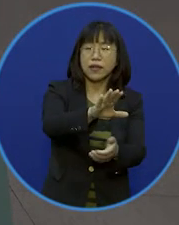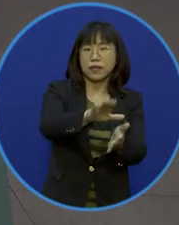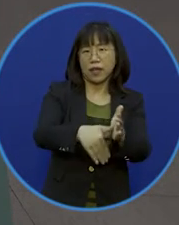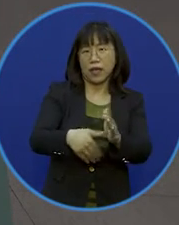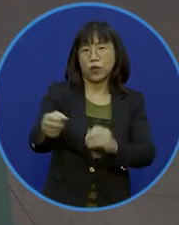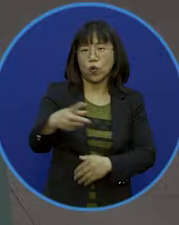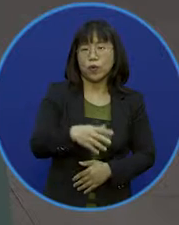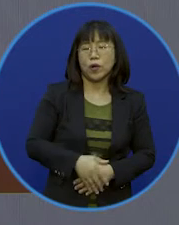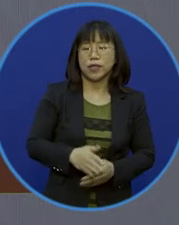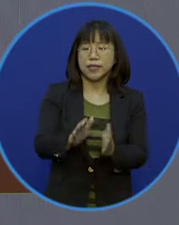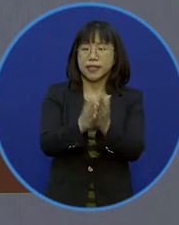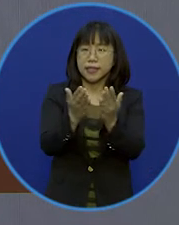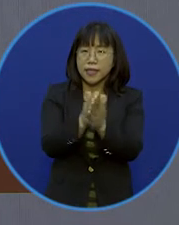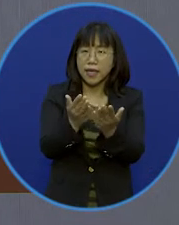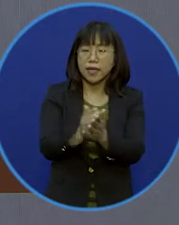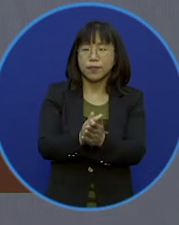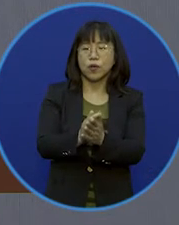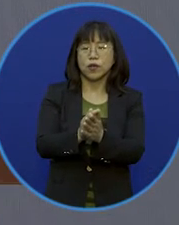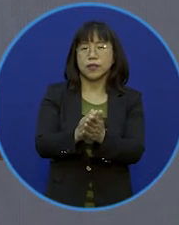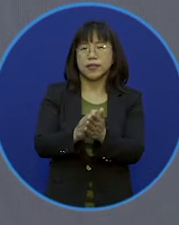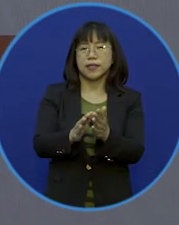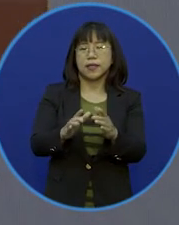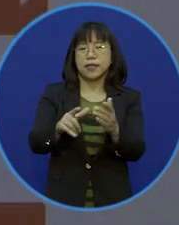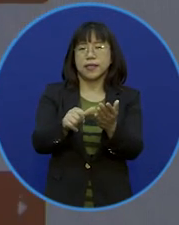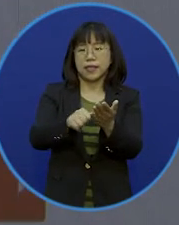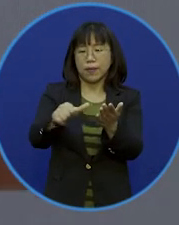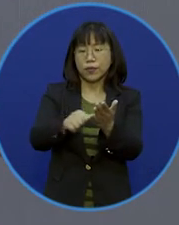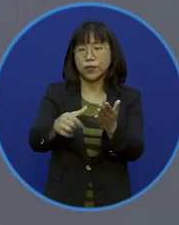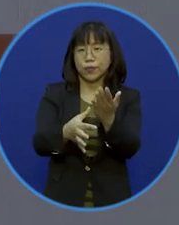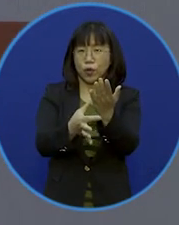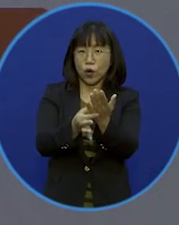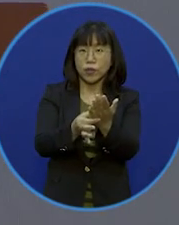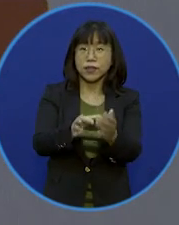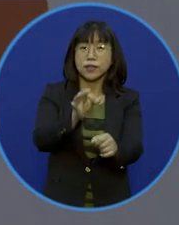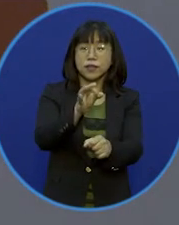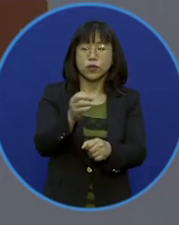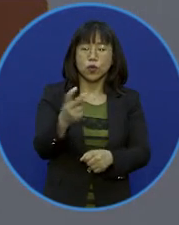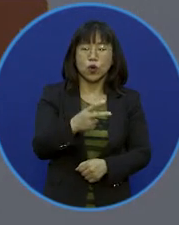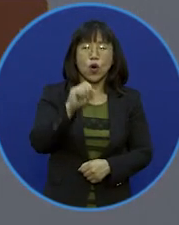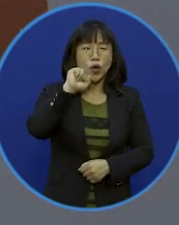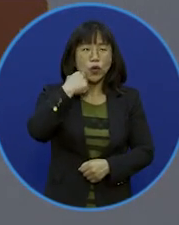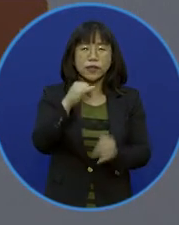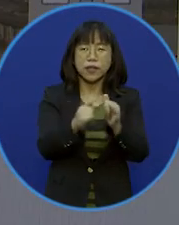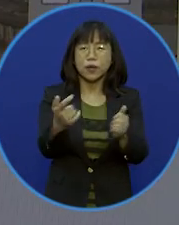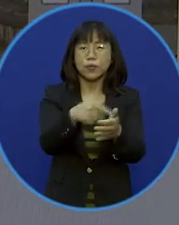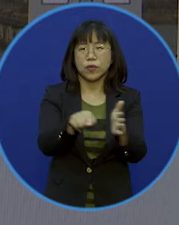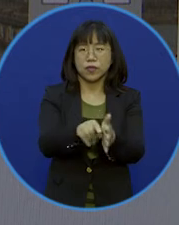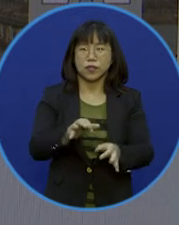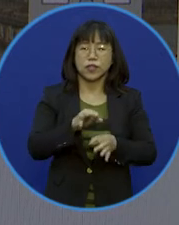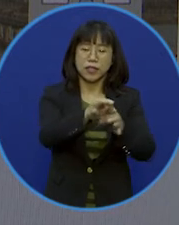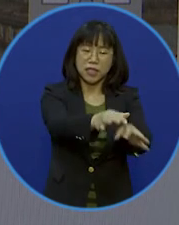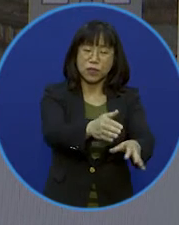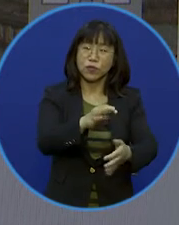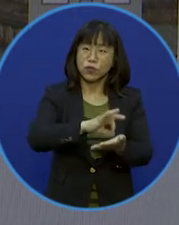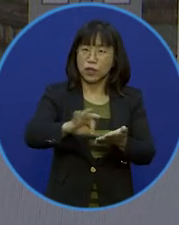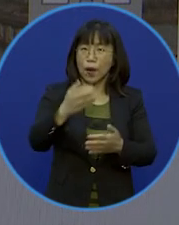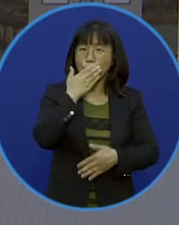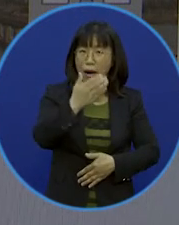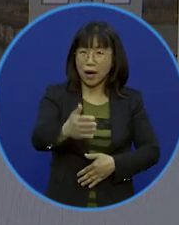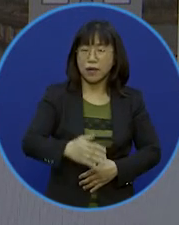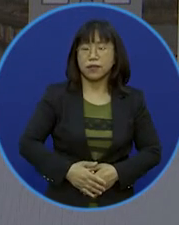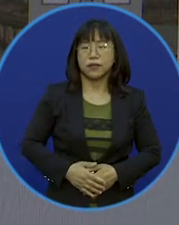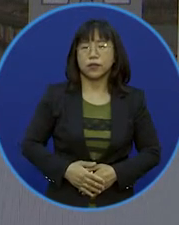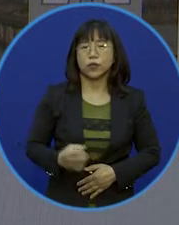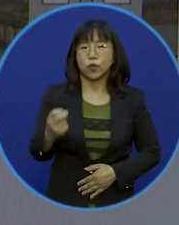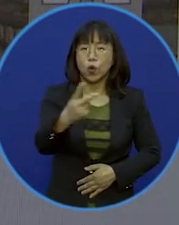납부하거나 모바일, 도서, 문화상품권 구입, 어려운 이웃을 위한 기부에 사용할 수 있습니다. 또